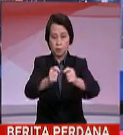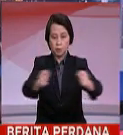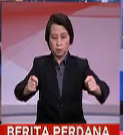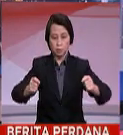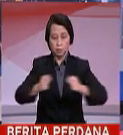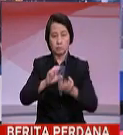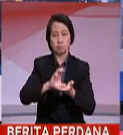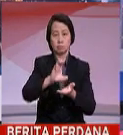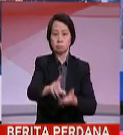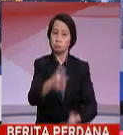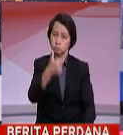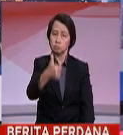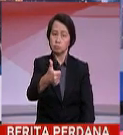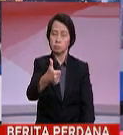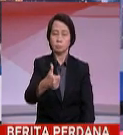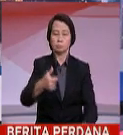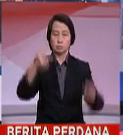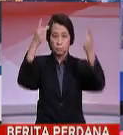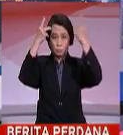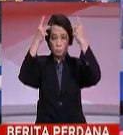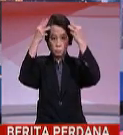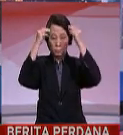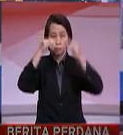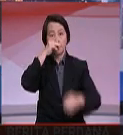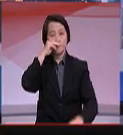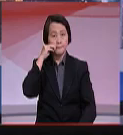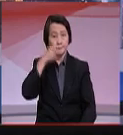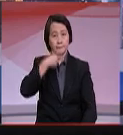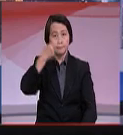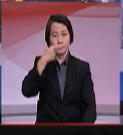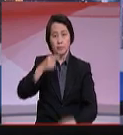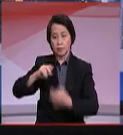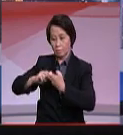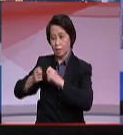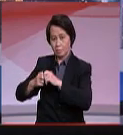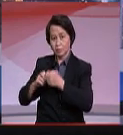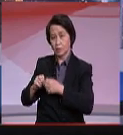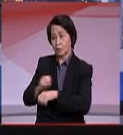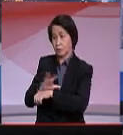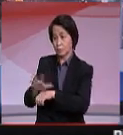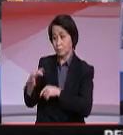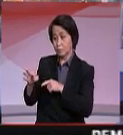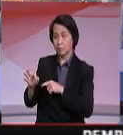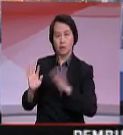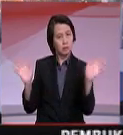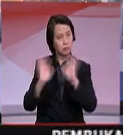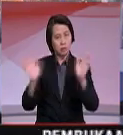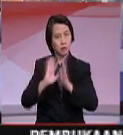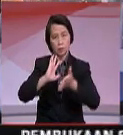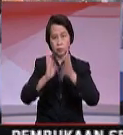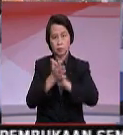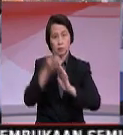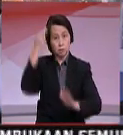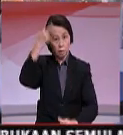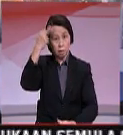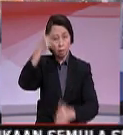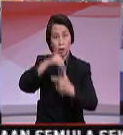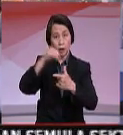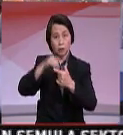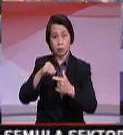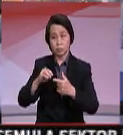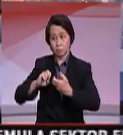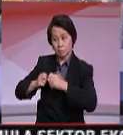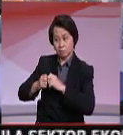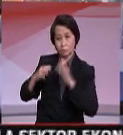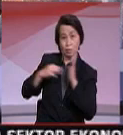destinasi pelaburan menarik. Perdana Menteri Tan Sri Muhyiddin Yassin berkata pandemik COVID-19 tidak boleh dijadikan alasan atau penghalang